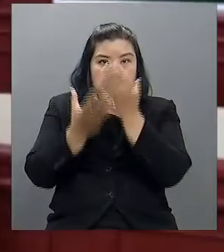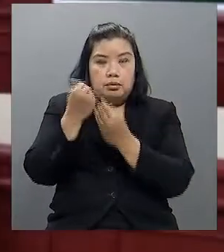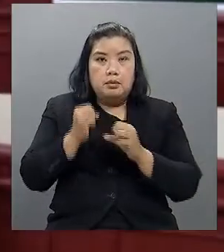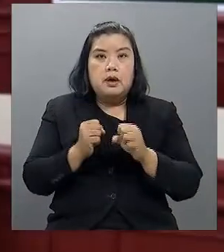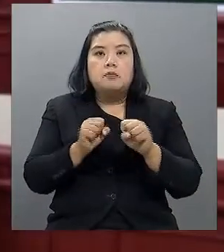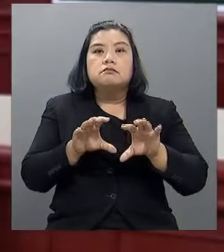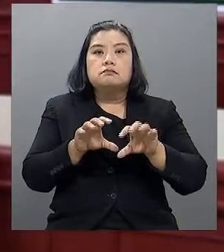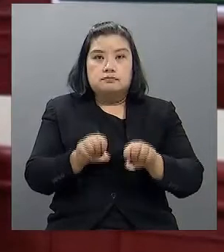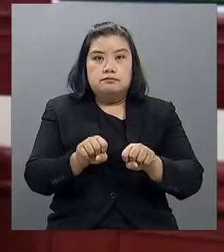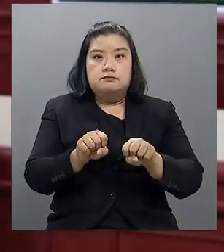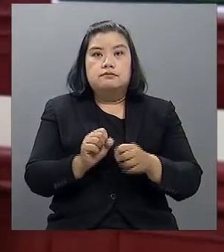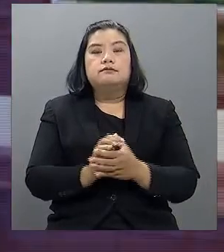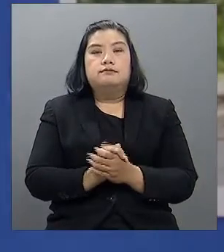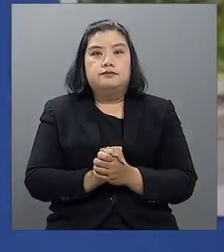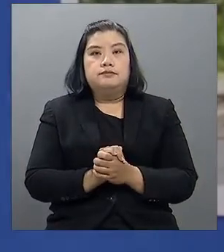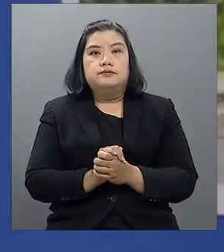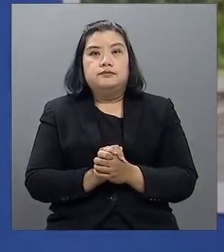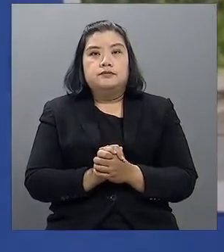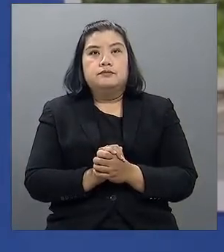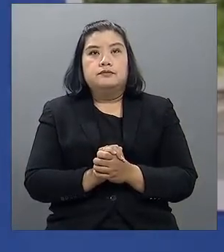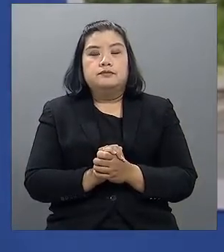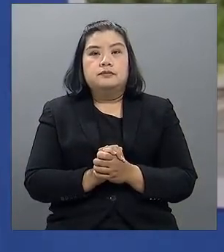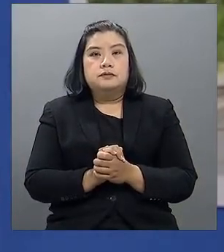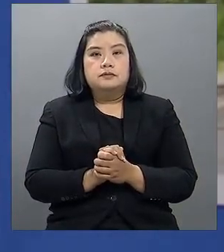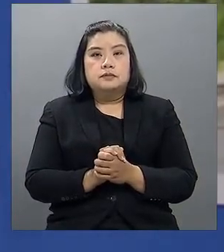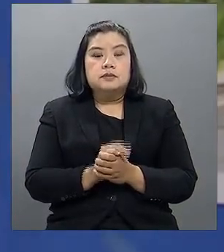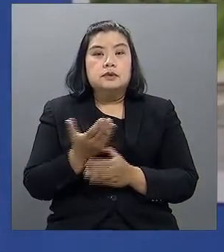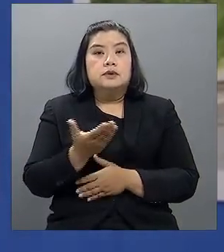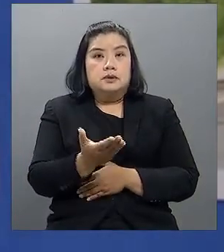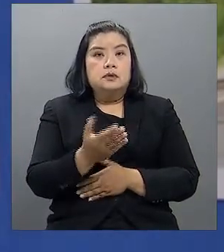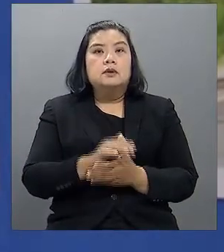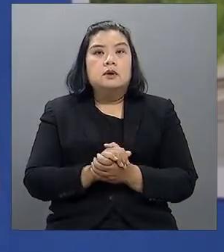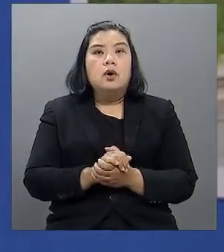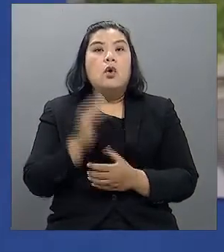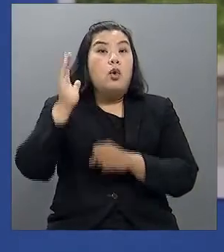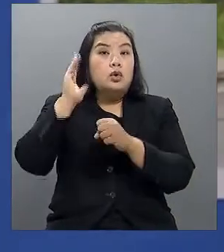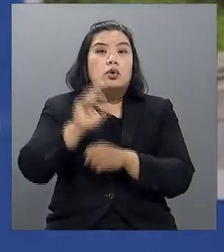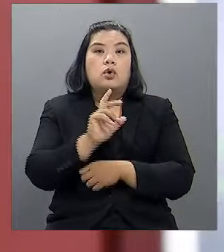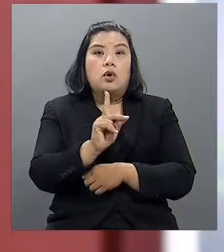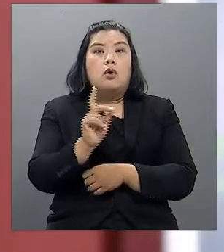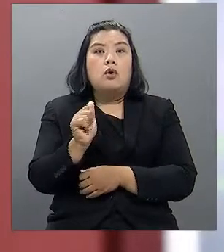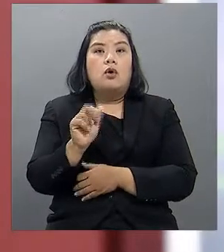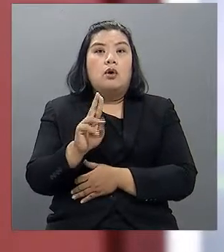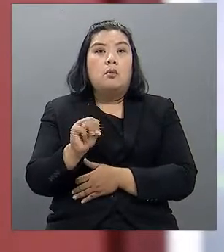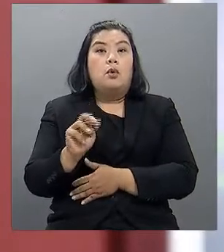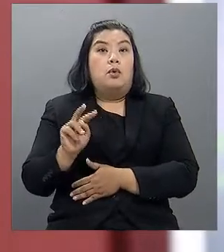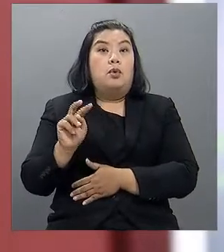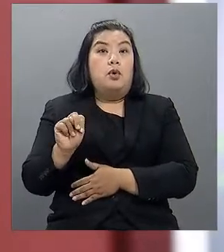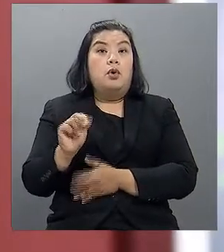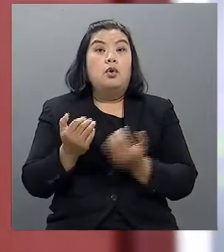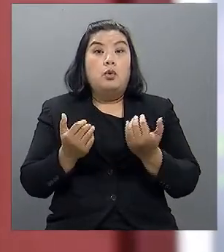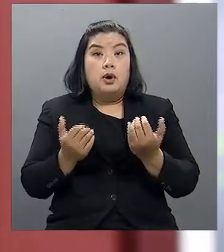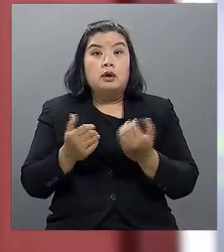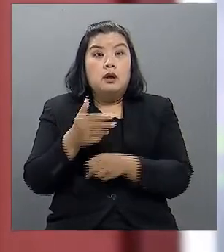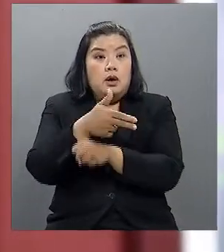ตอนนี้ขณะที่พันเอกเกียรติศักดิ์มีวงษ์โฆษกกอ.รมน.ภาค 4ส่วนหน้ากล่าวว่าจัดการและก็วงจรปิดรูเบน